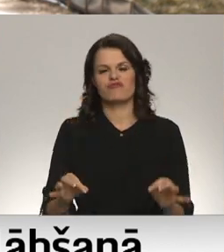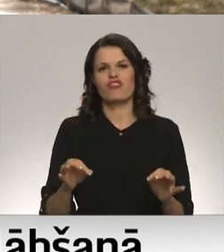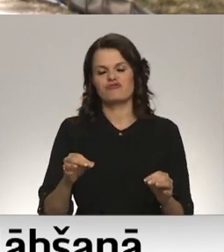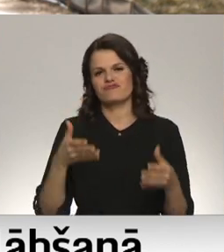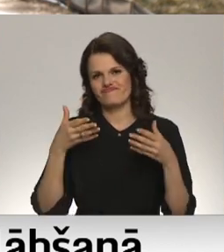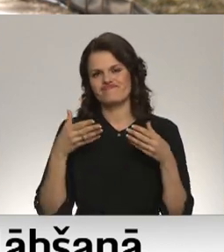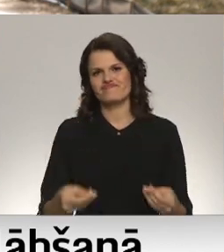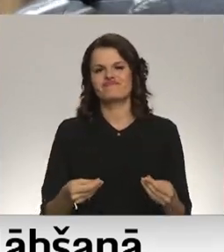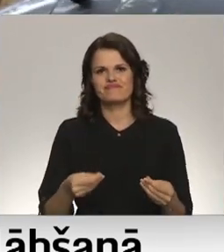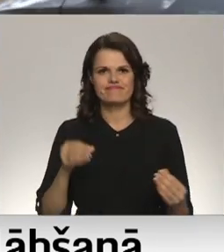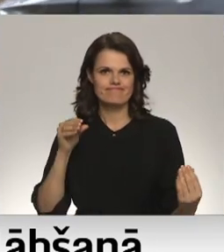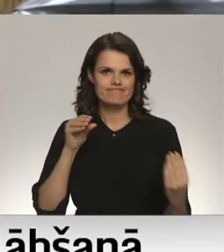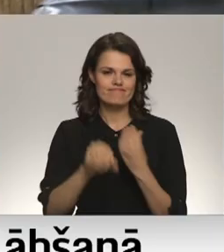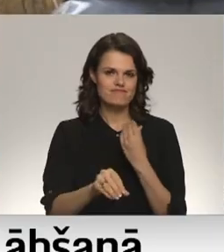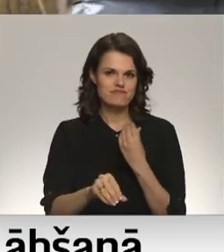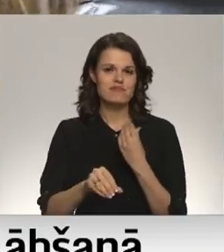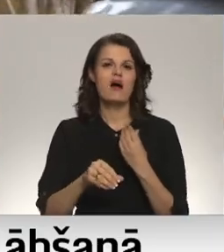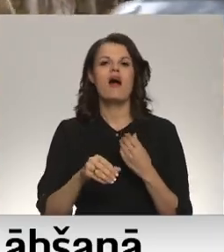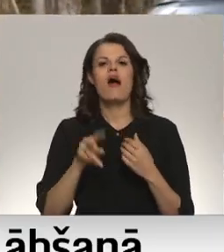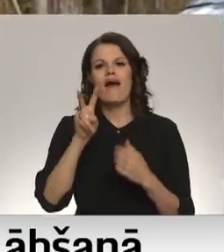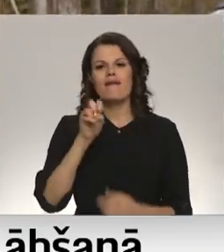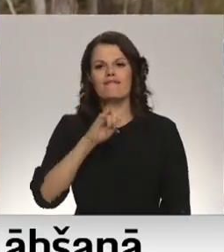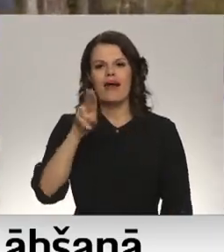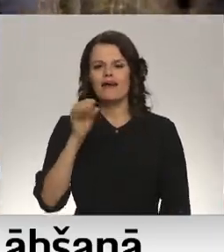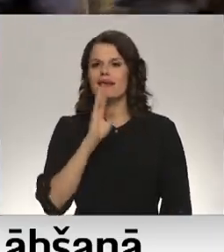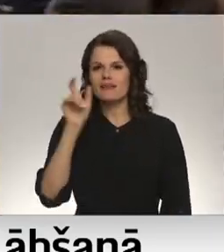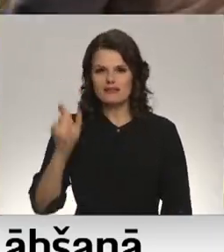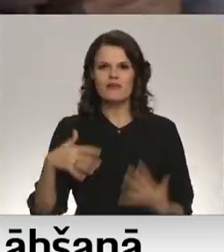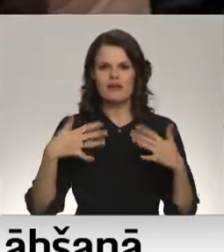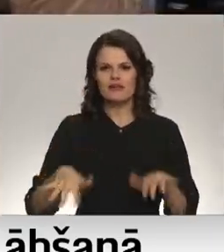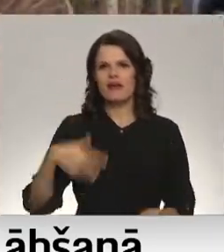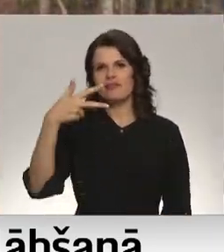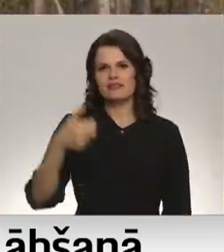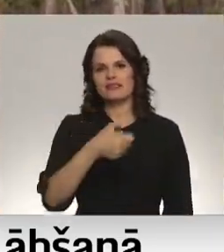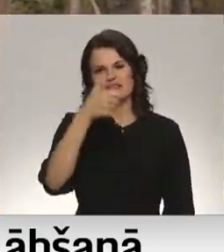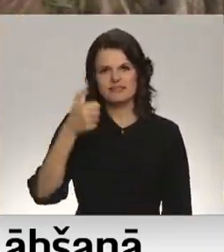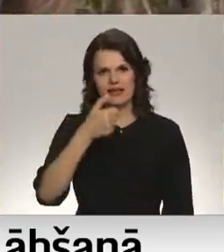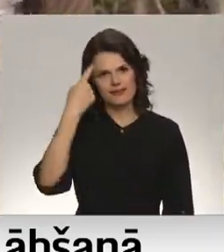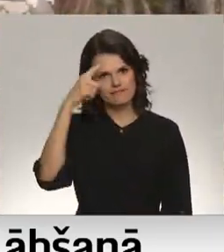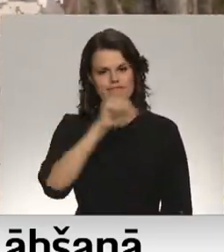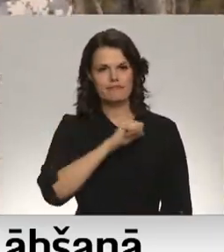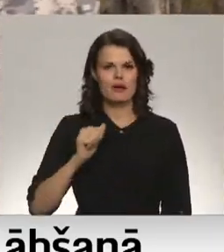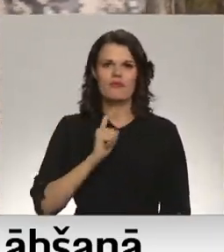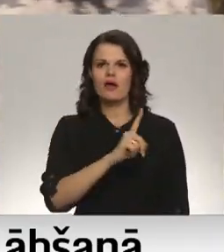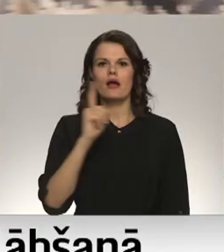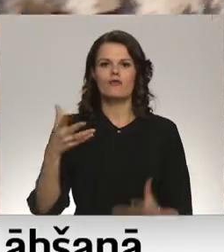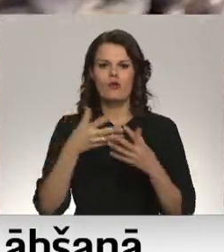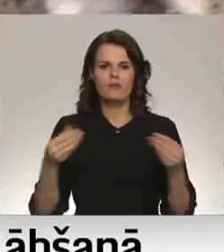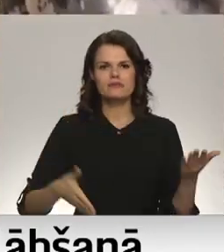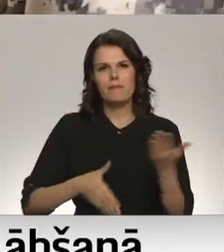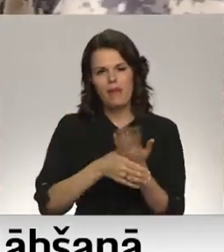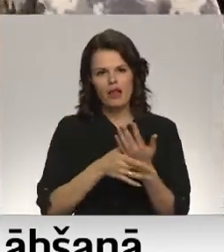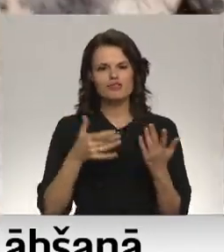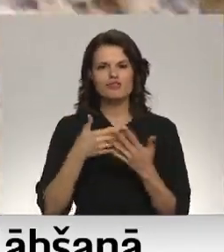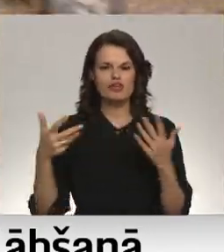pakļauj iznīcībai. Vaidas iedzīvotāja Ērika Kļaviņa jau 3 gadus pēc savas iniciatīvas ik pavasari palīdz tritoniem un